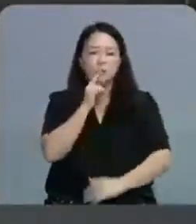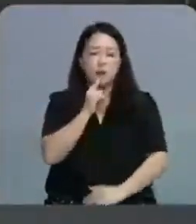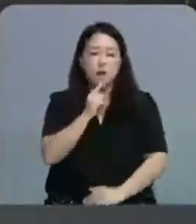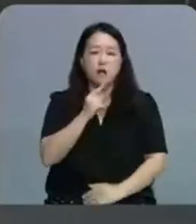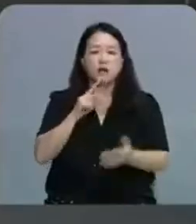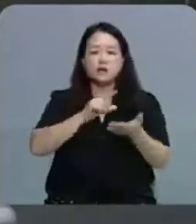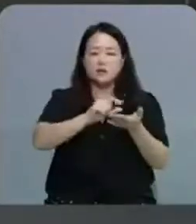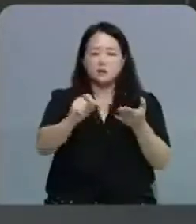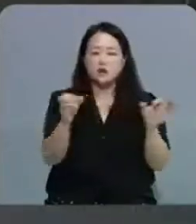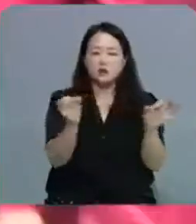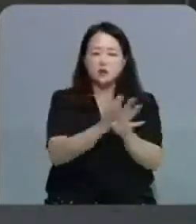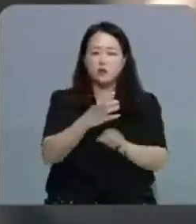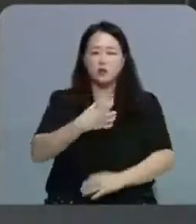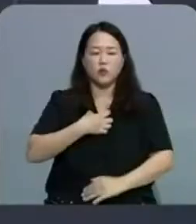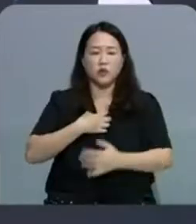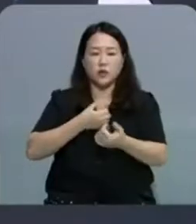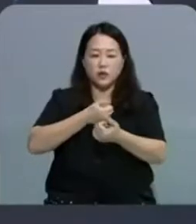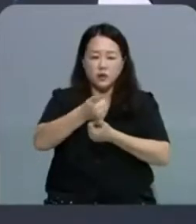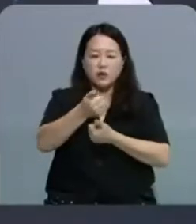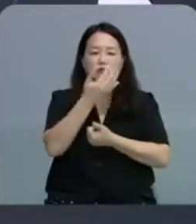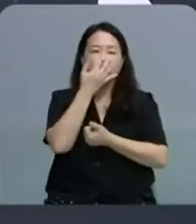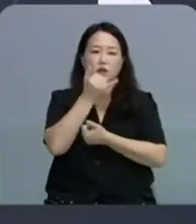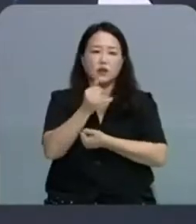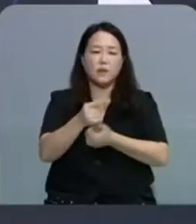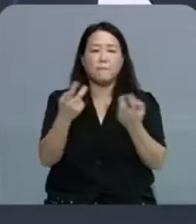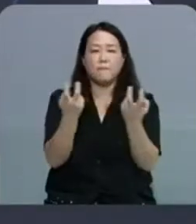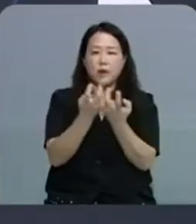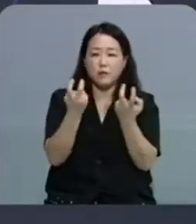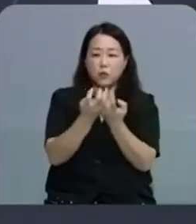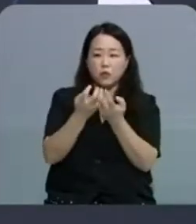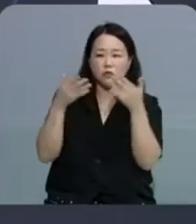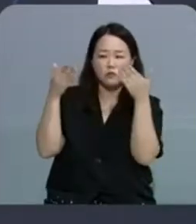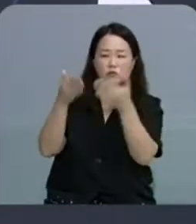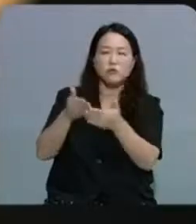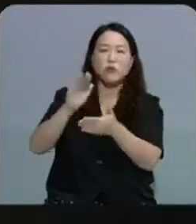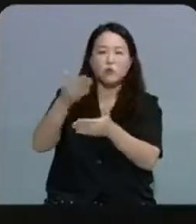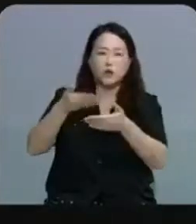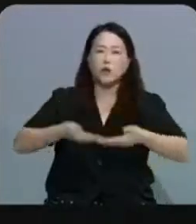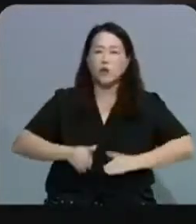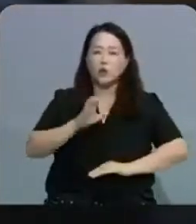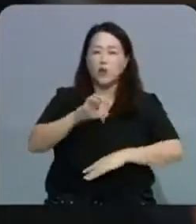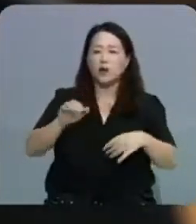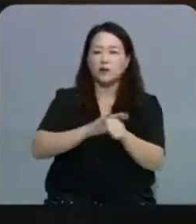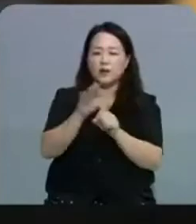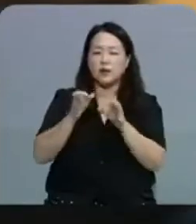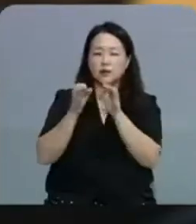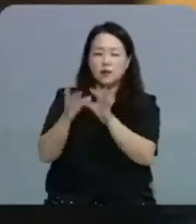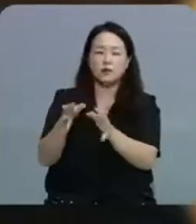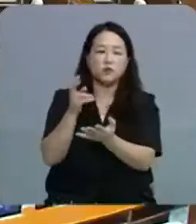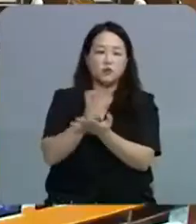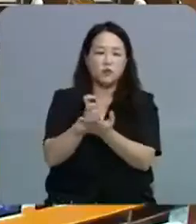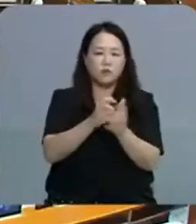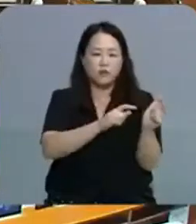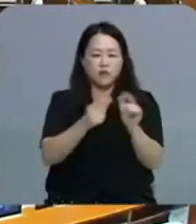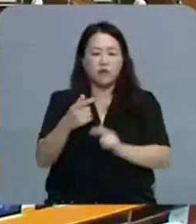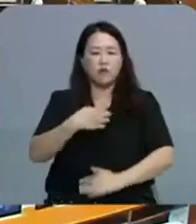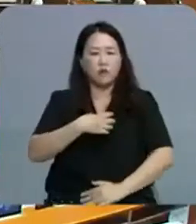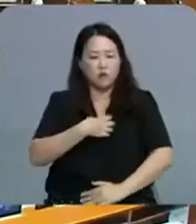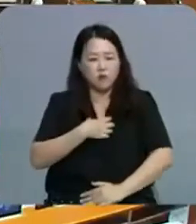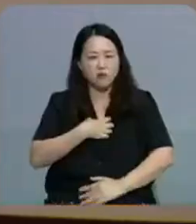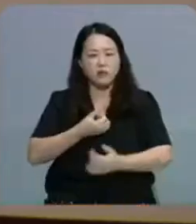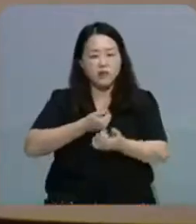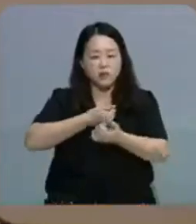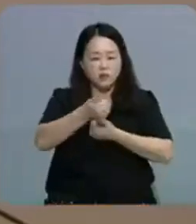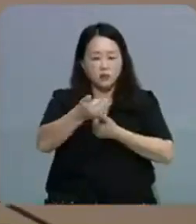수면 위기를 극복하기 위한 마중 물로 주목받고 있는 고향 사랑 기분 법 여러 우려를 딛고 더반 재정으로 이어질지